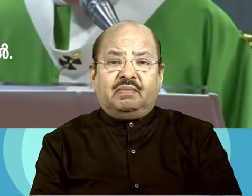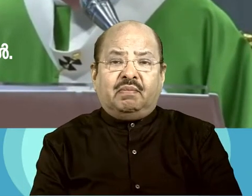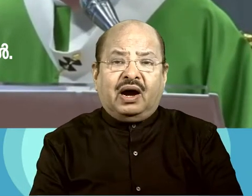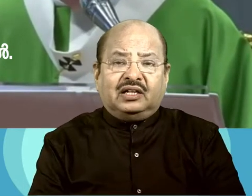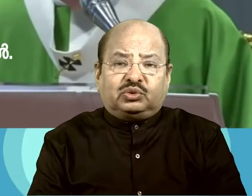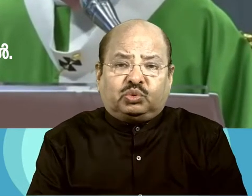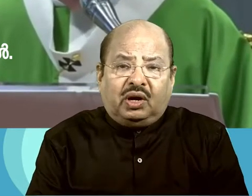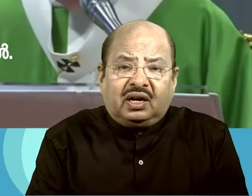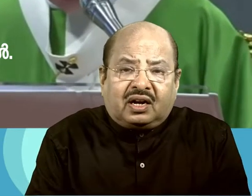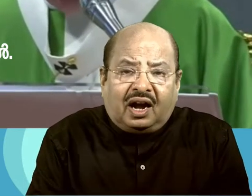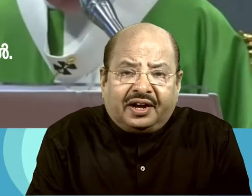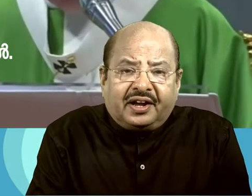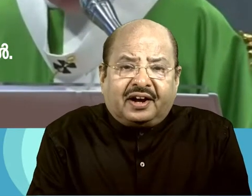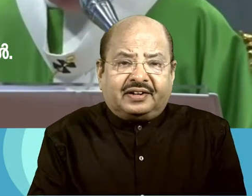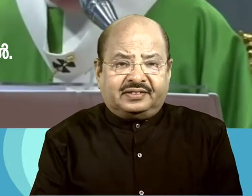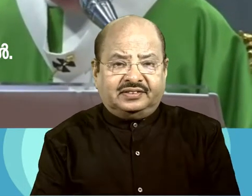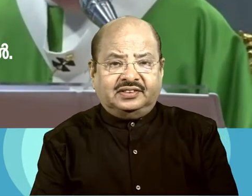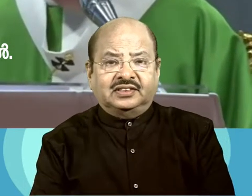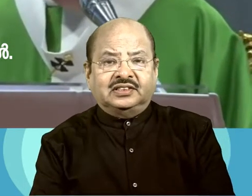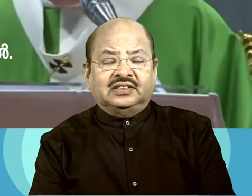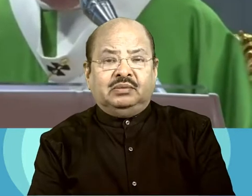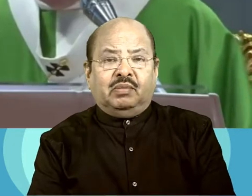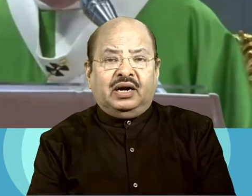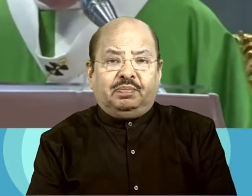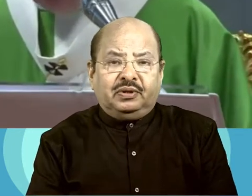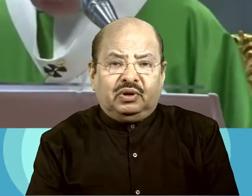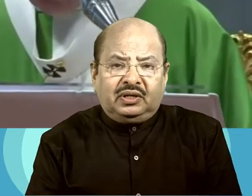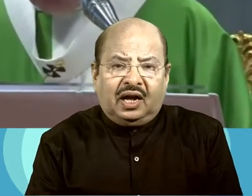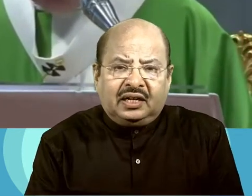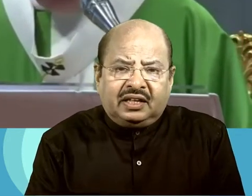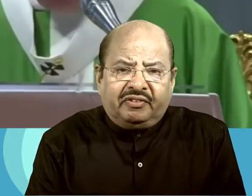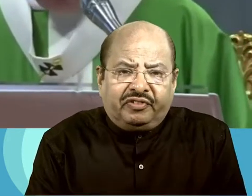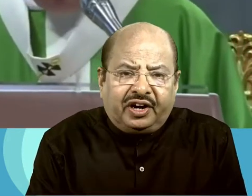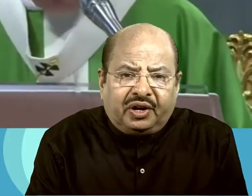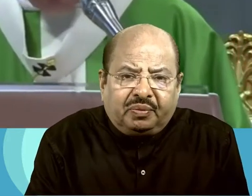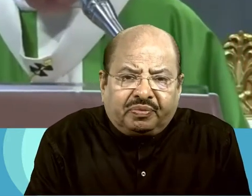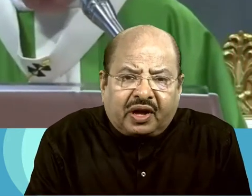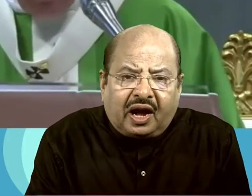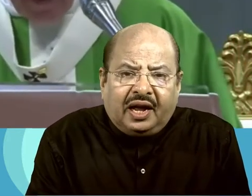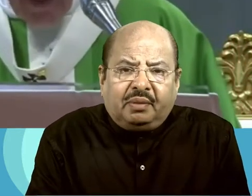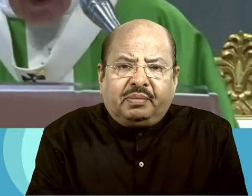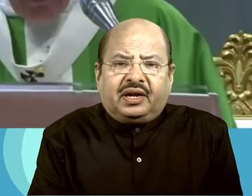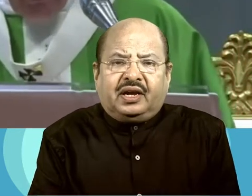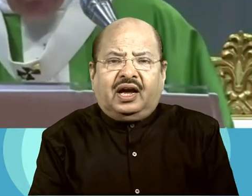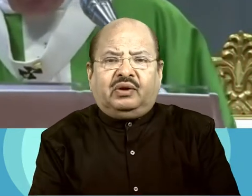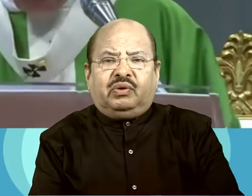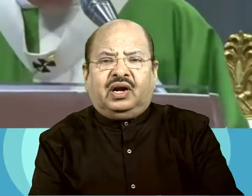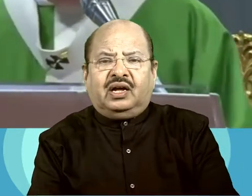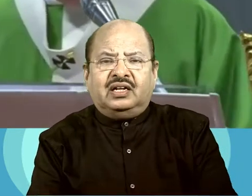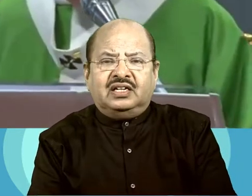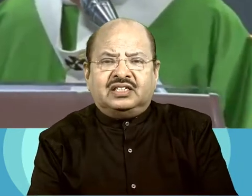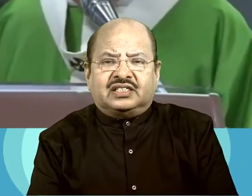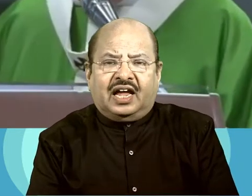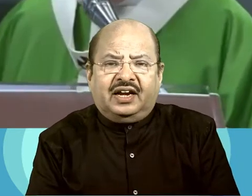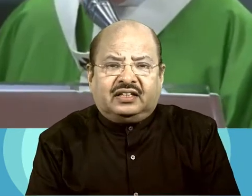പ്രത്യാശയുടെ മഹത്വൽക്കാരിയാണ്. മടുപ്പ് തോന്നാതെ വീണ്ടും